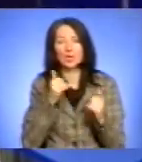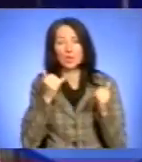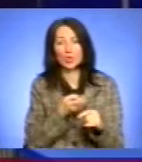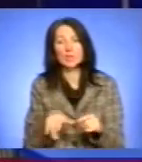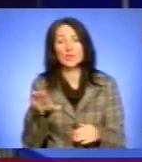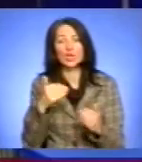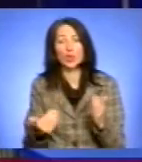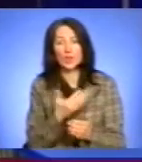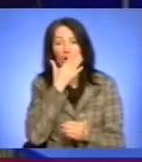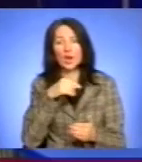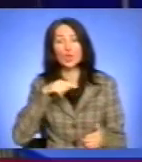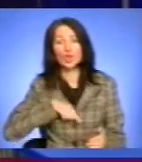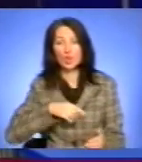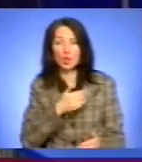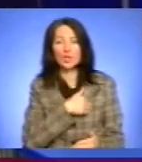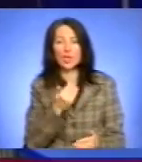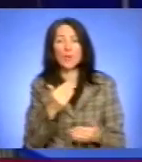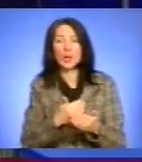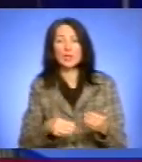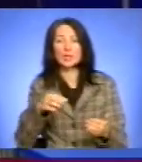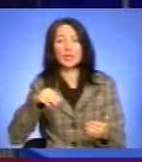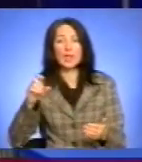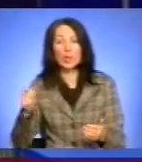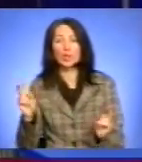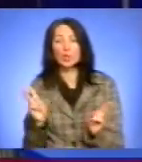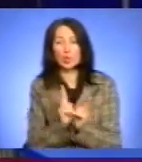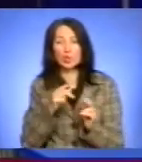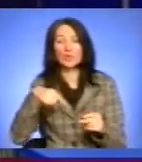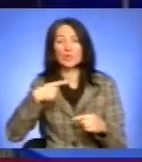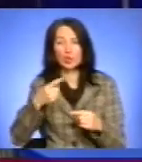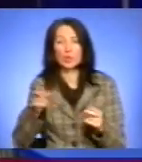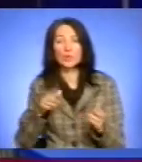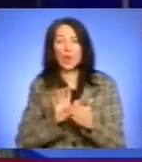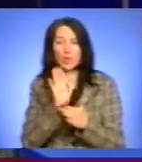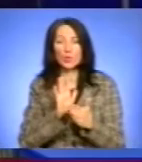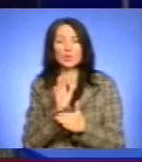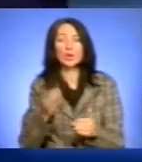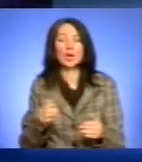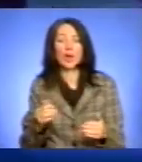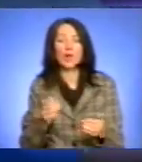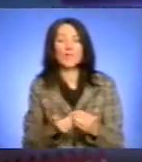всі новини. Гарного настрою бажаю вам канал ТТБ і до зустрічі у наступних випусках Вістей.